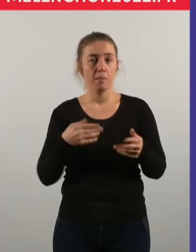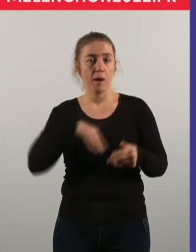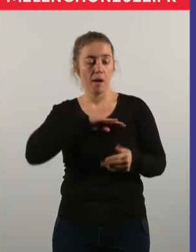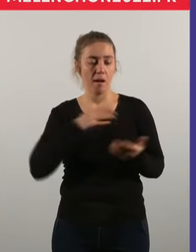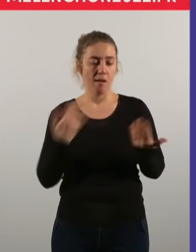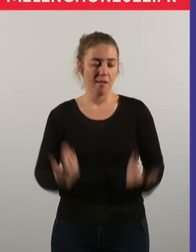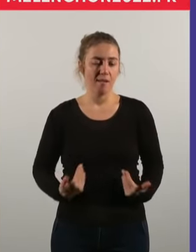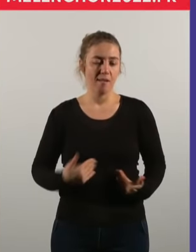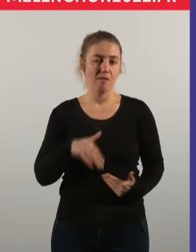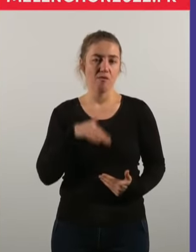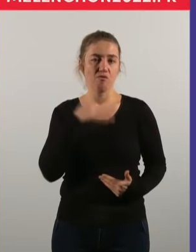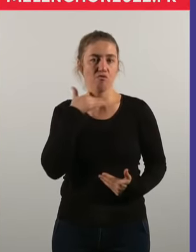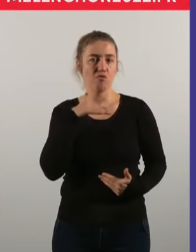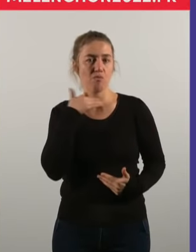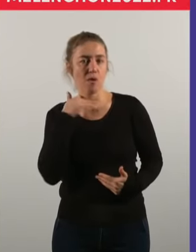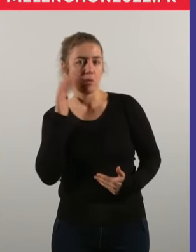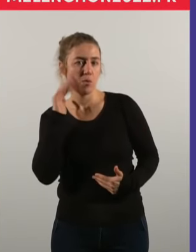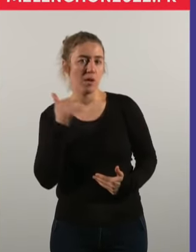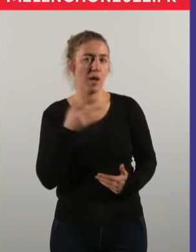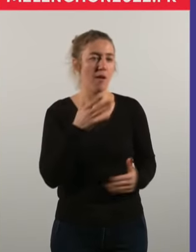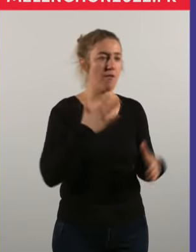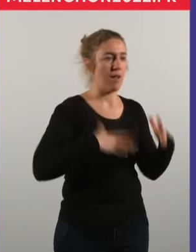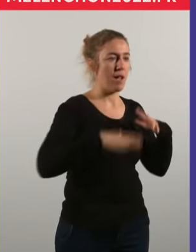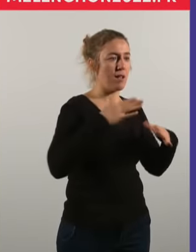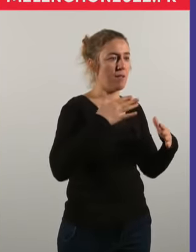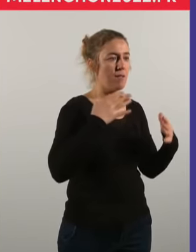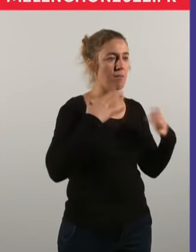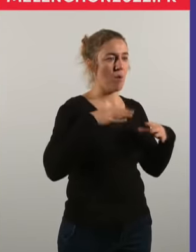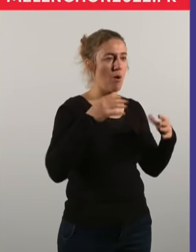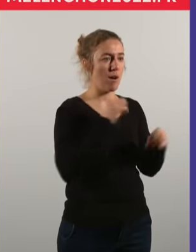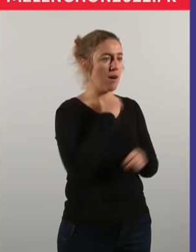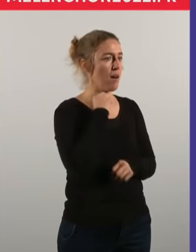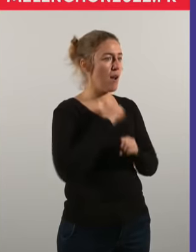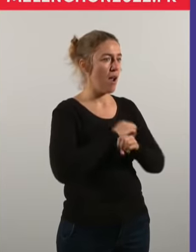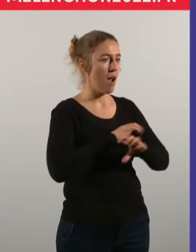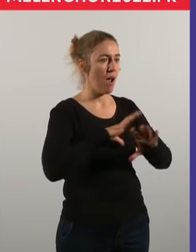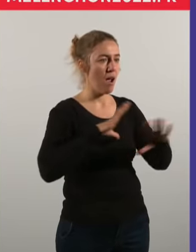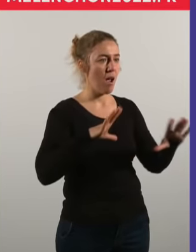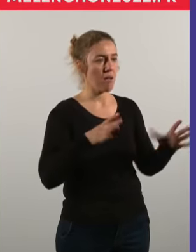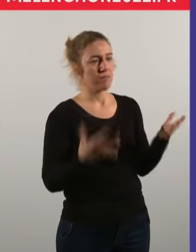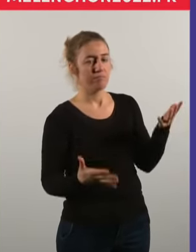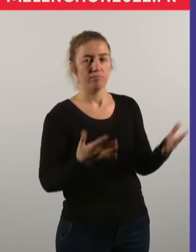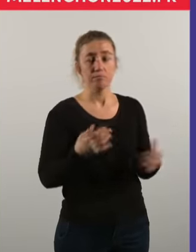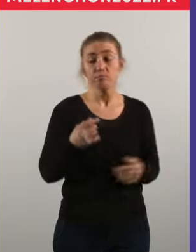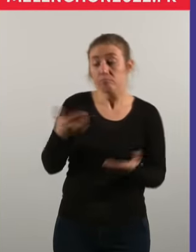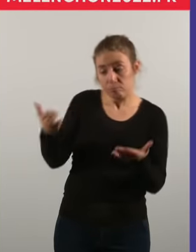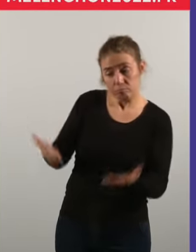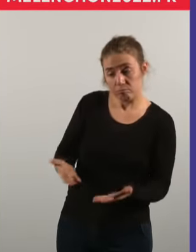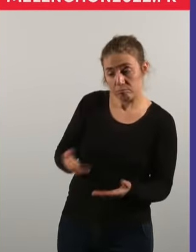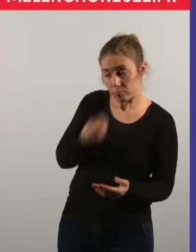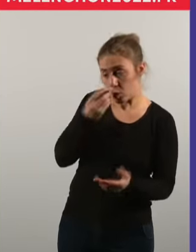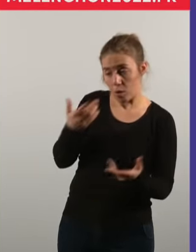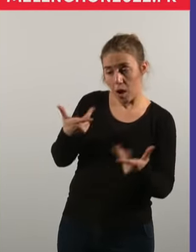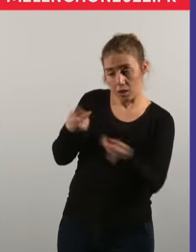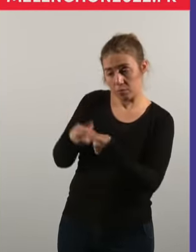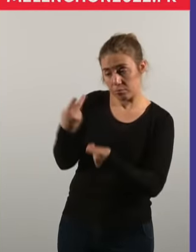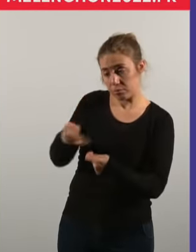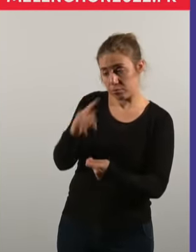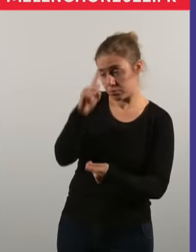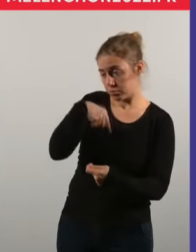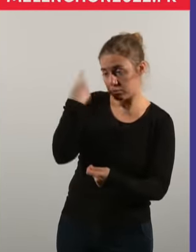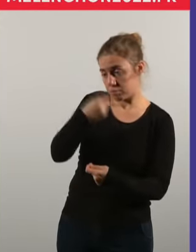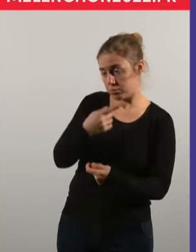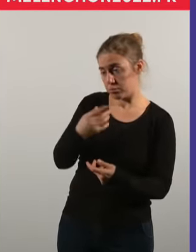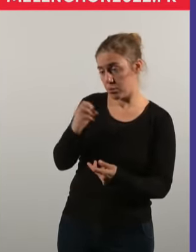j'ai un doute sur les tenues claires. Qu'est-ce que vous en pensez? Mais vous êtes en clair, vous. Eh ben, ça vous va, vous. Ah ben,